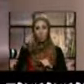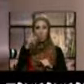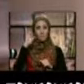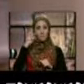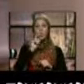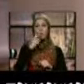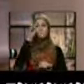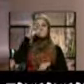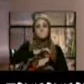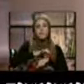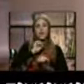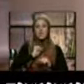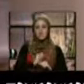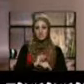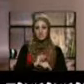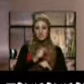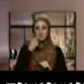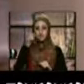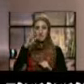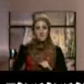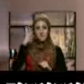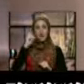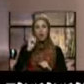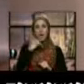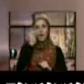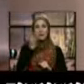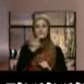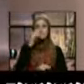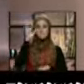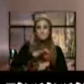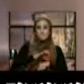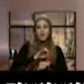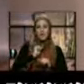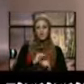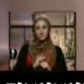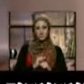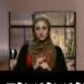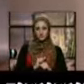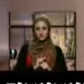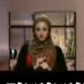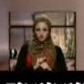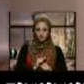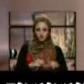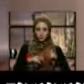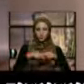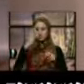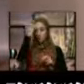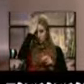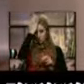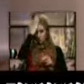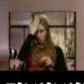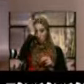مصاب. فإذا التعبير نفسه، الله يرضى عن عمر، مر على قوم بالليل خارج المدينة